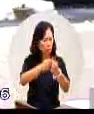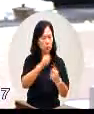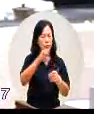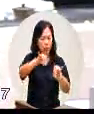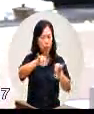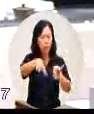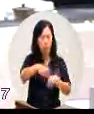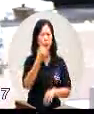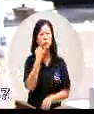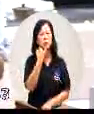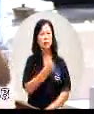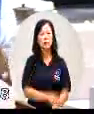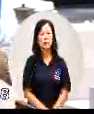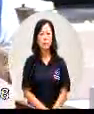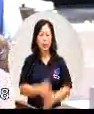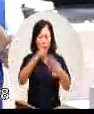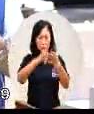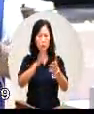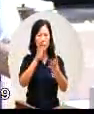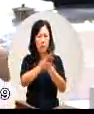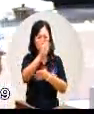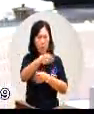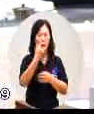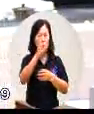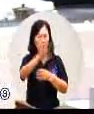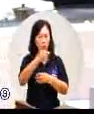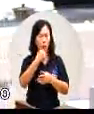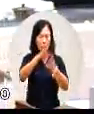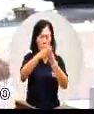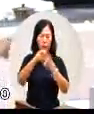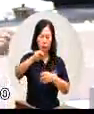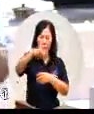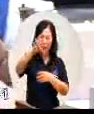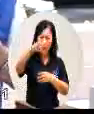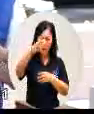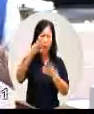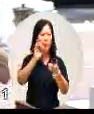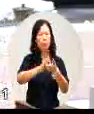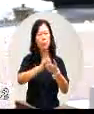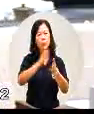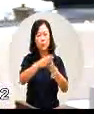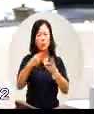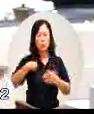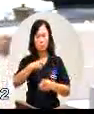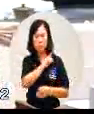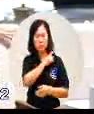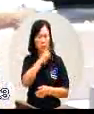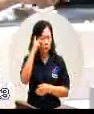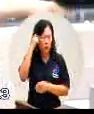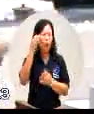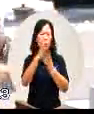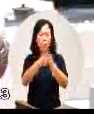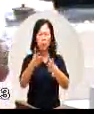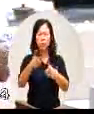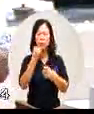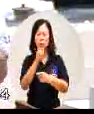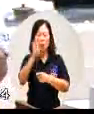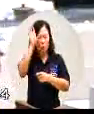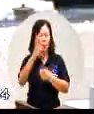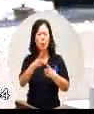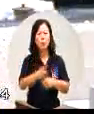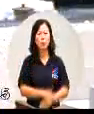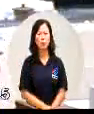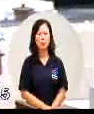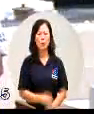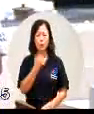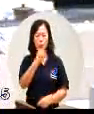当的。甲设落以后吼，可能变200多、300无得客啦吼，这个是我的看法，我不是在这边炒作地皮的。我只是跟市长